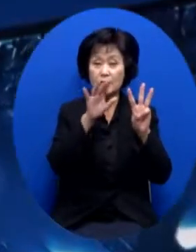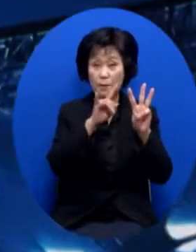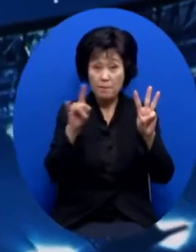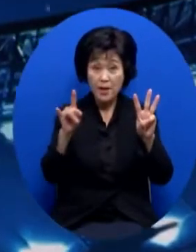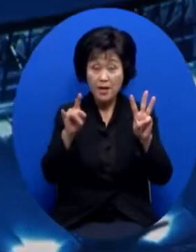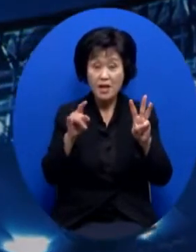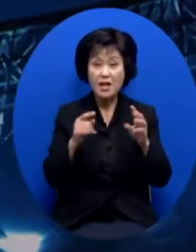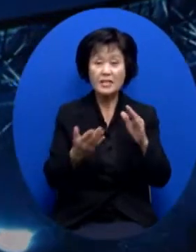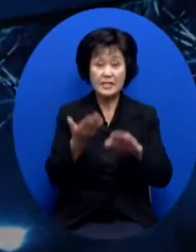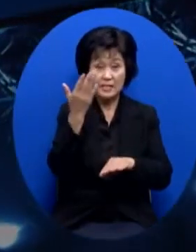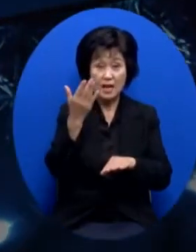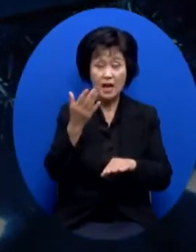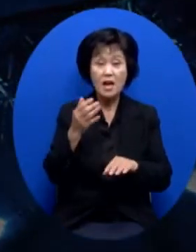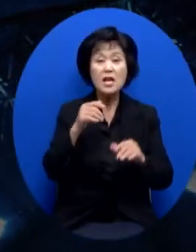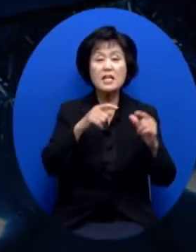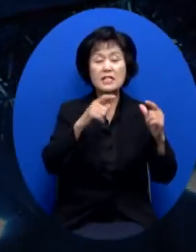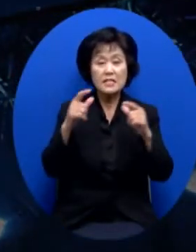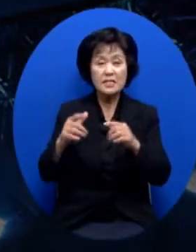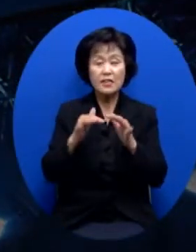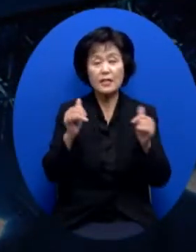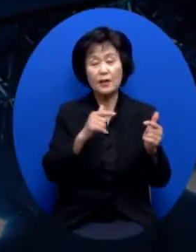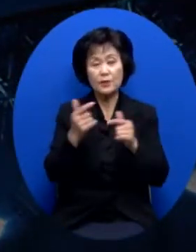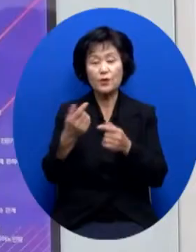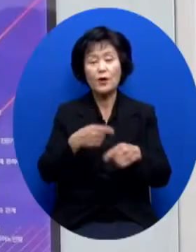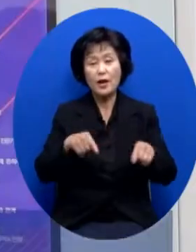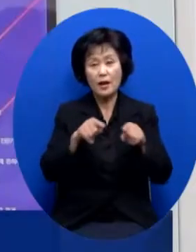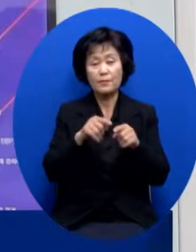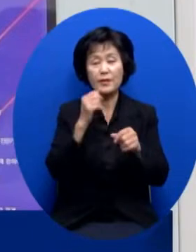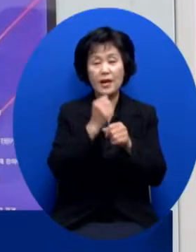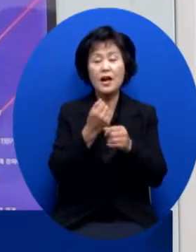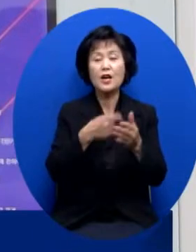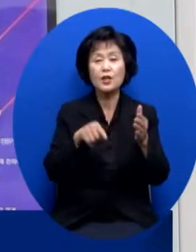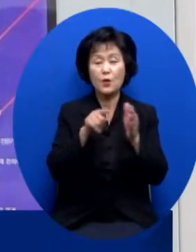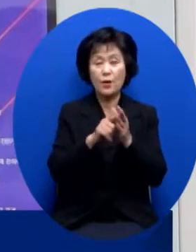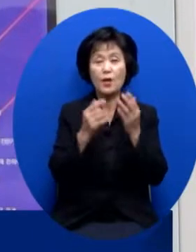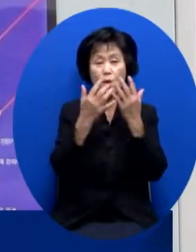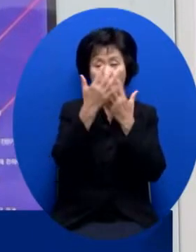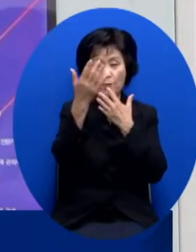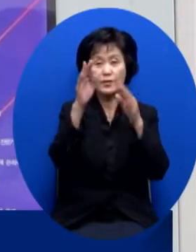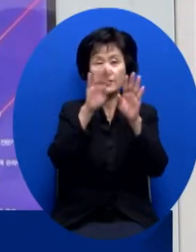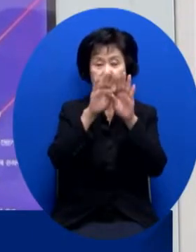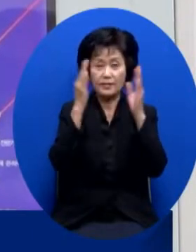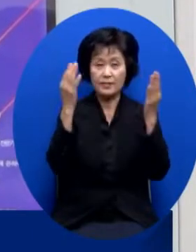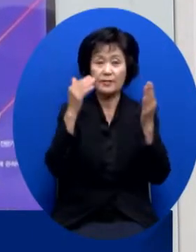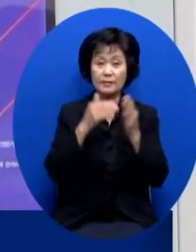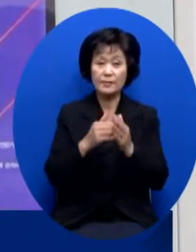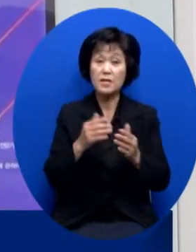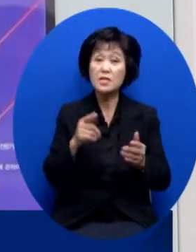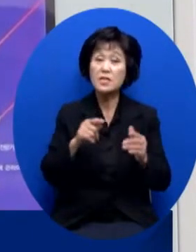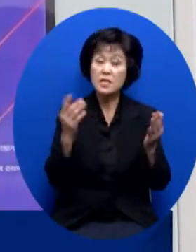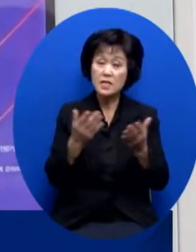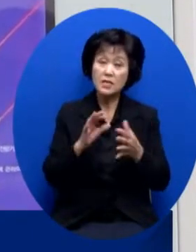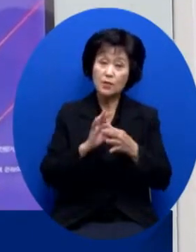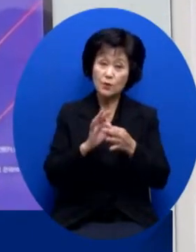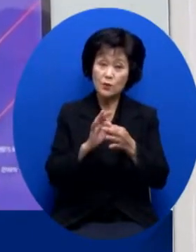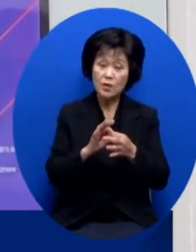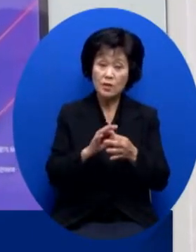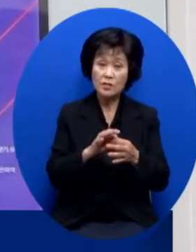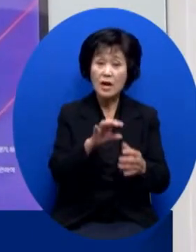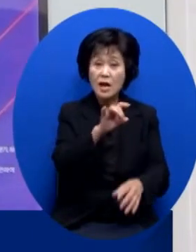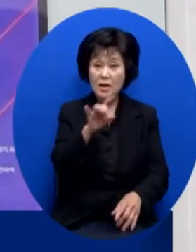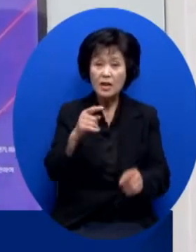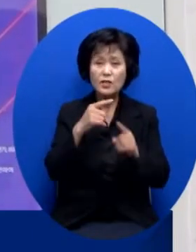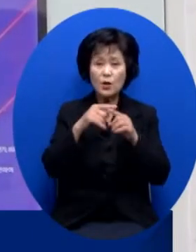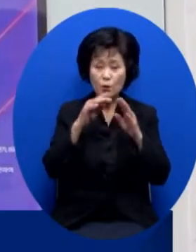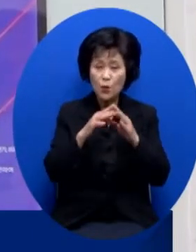청년들과 나누고자 컨퍼런스를 마련한 겁니다. 이 사역을 통해서 저는 개교회의 사역뿐만 아니라